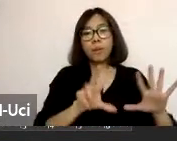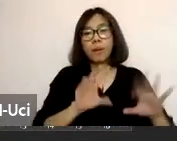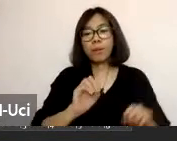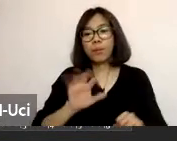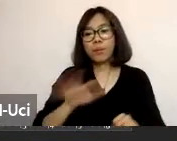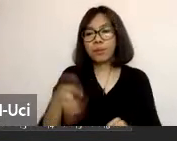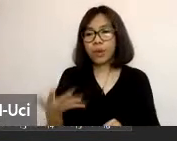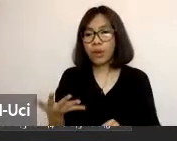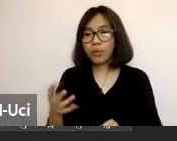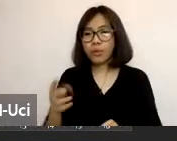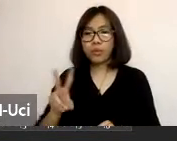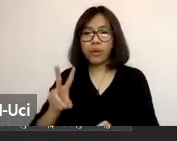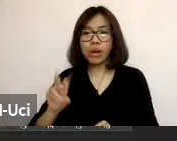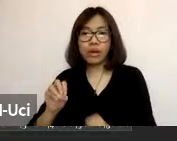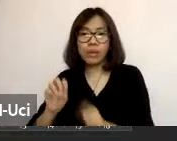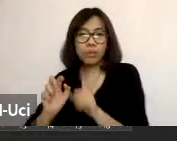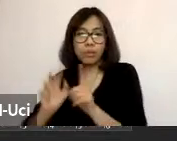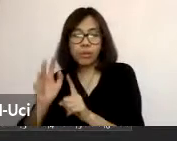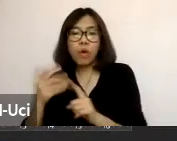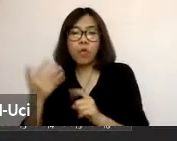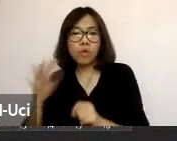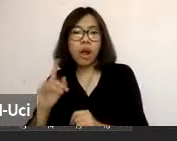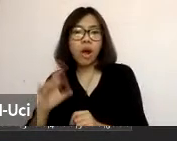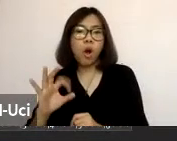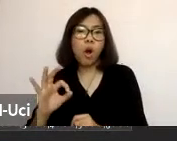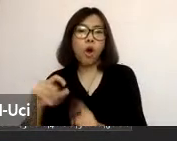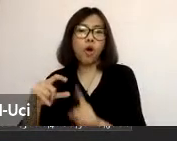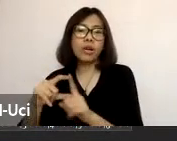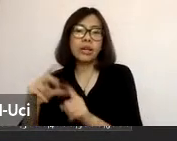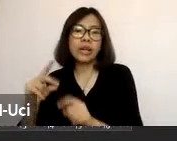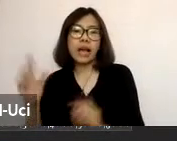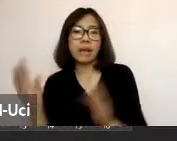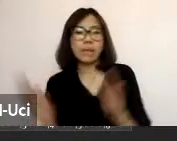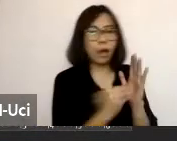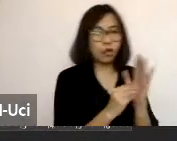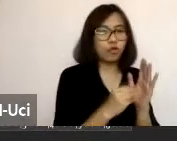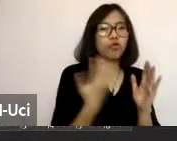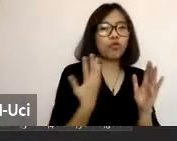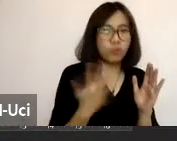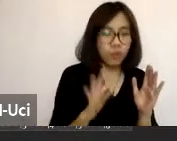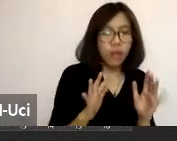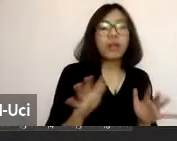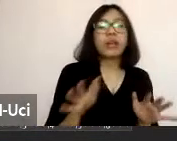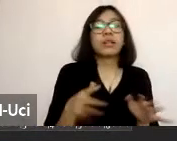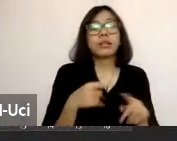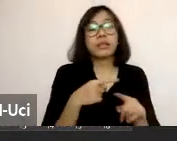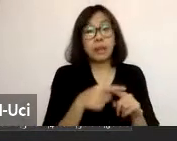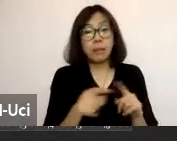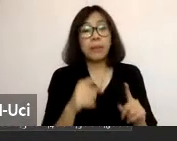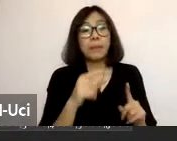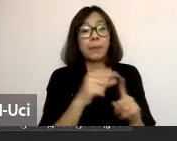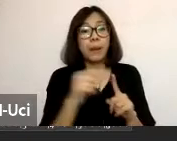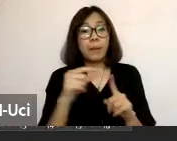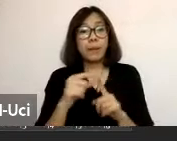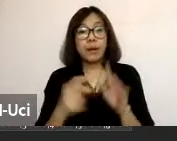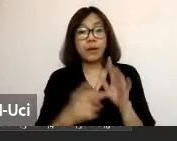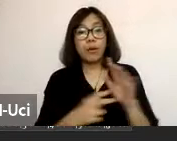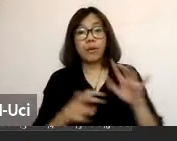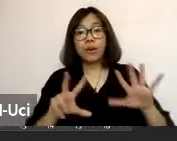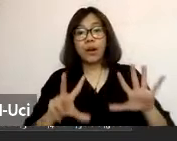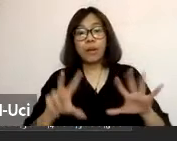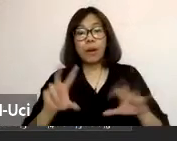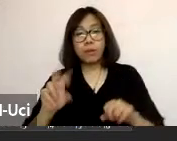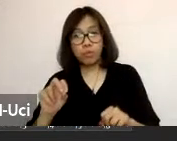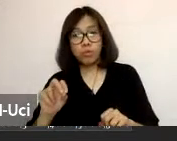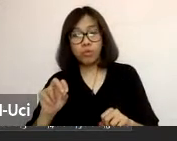sudah mencantumkan tentang Odi Erta disampaikan oleh Bernad tetapi memang di dalam tipe 80 itu audiary